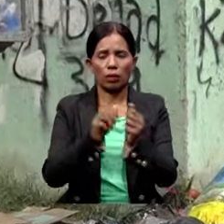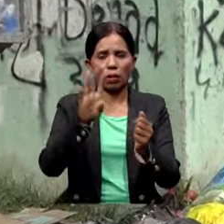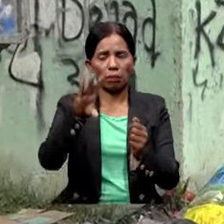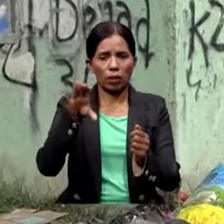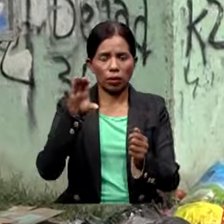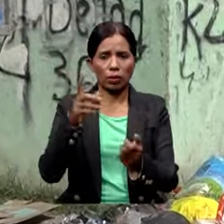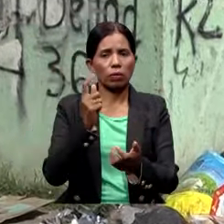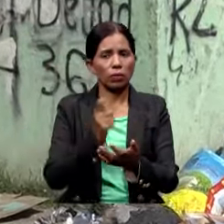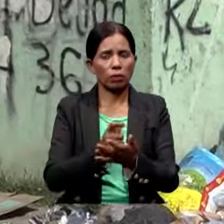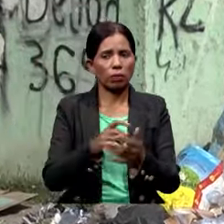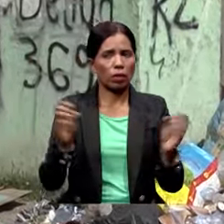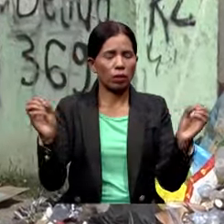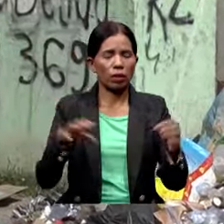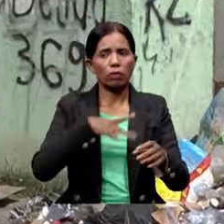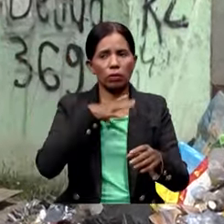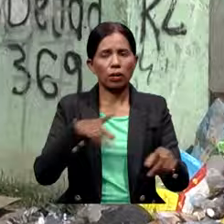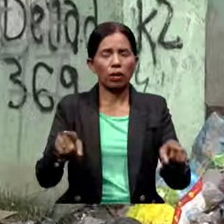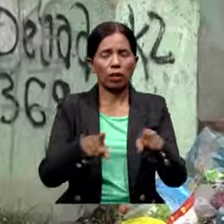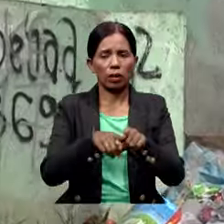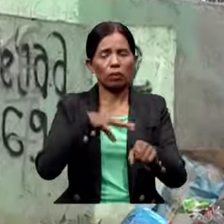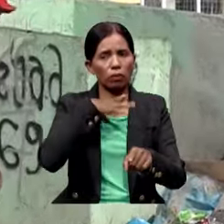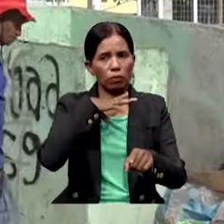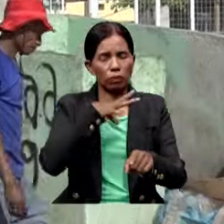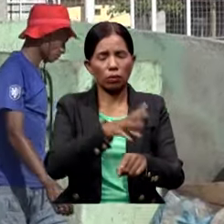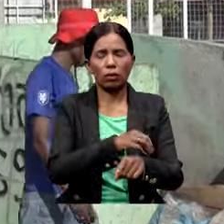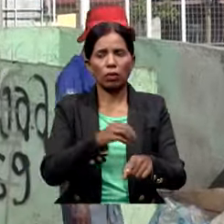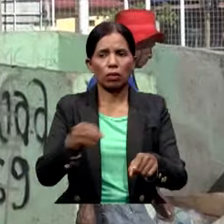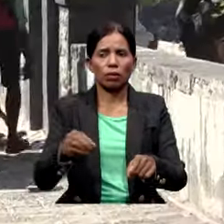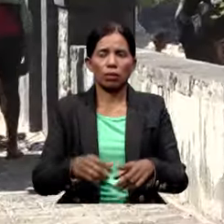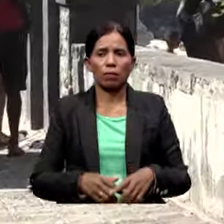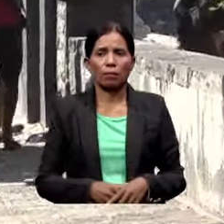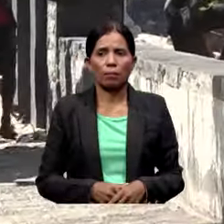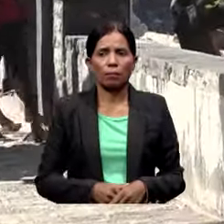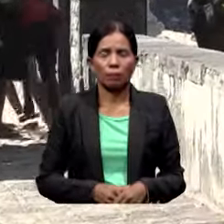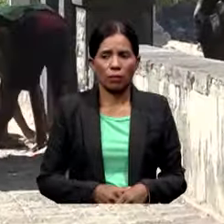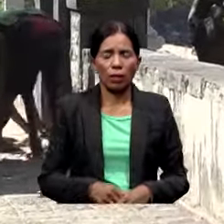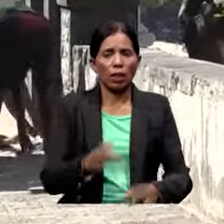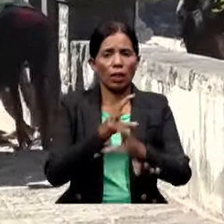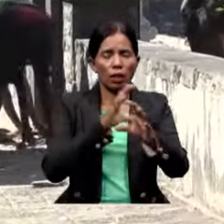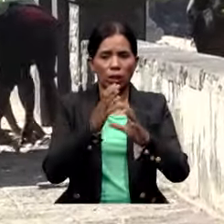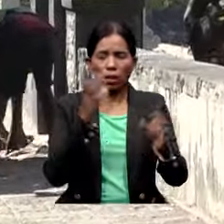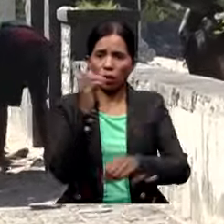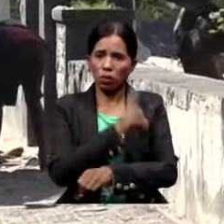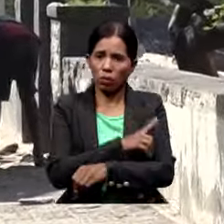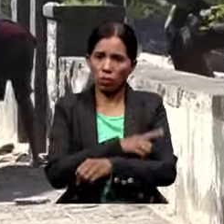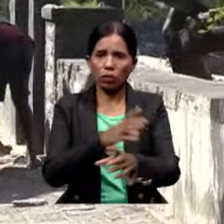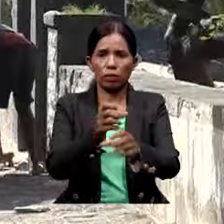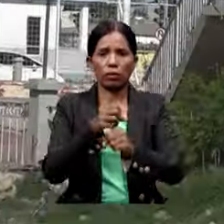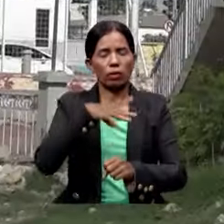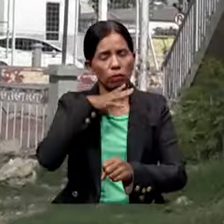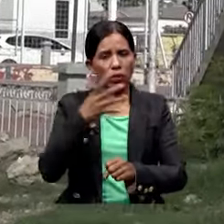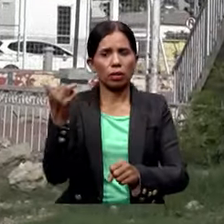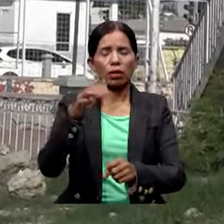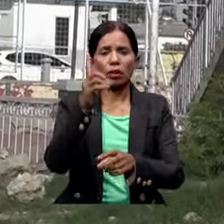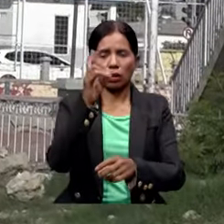lisu sirane laia separasaun entre lisu organiku no non organiku. Total kareta ne bema klor loron rekolle lisu sirah kapital